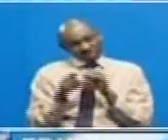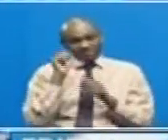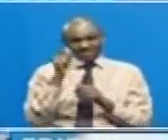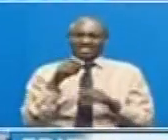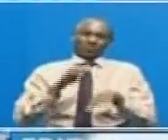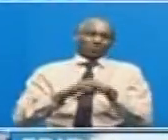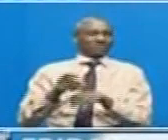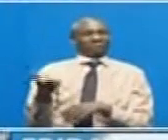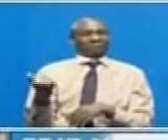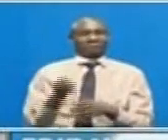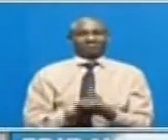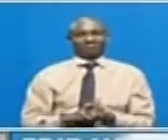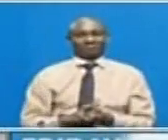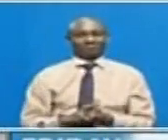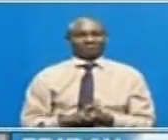President.